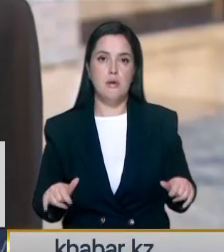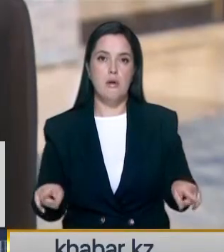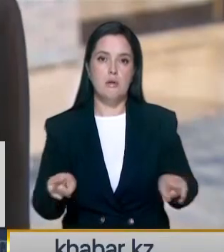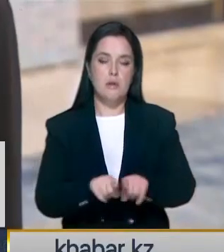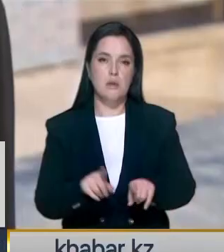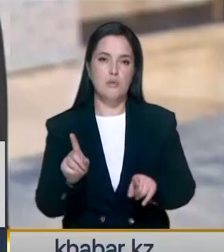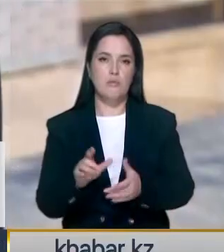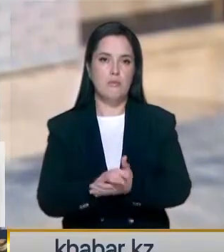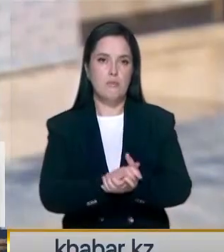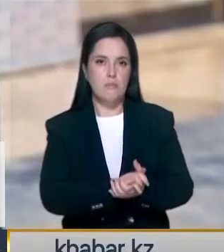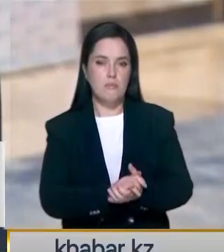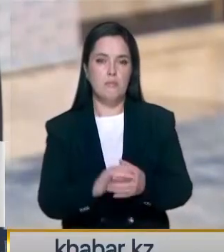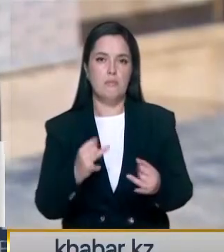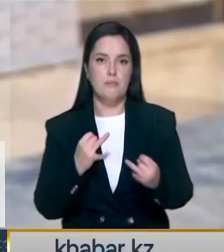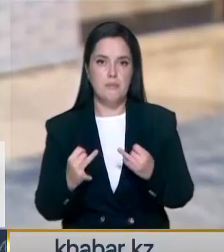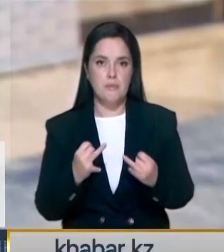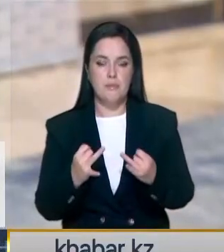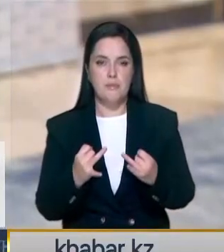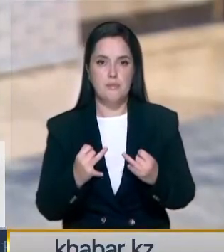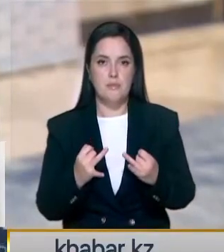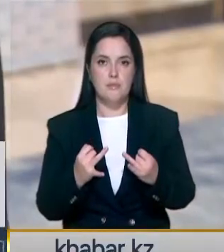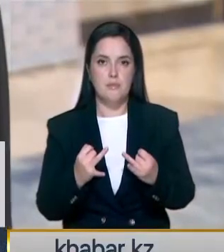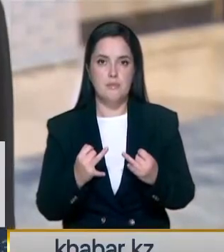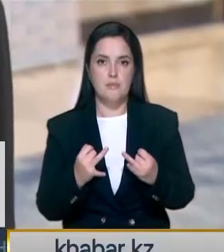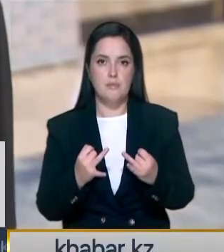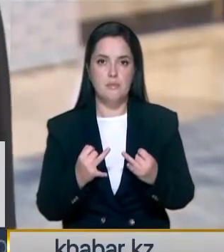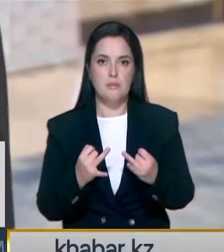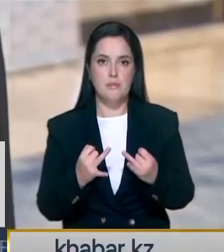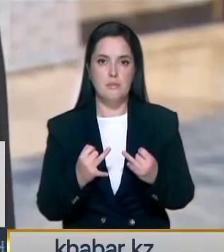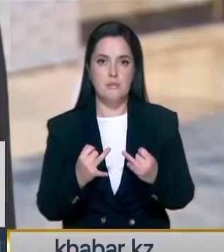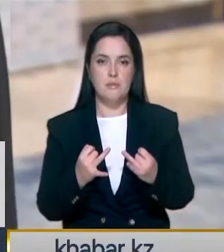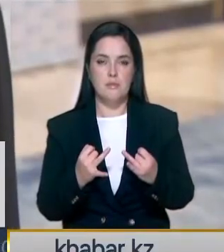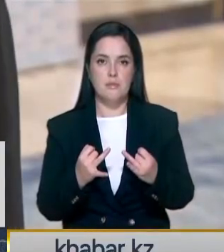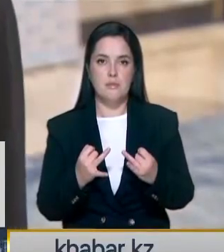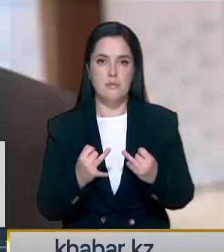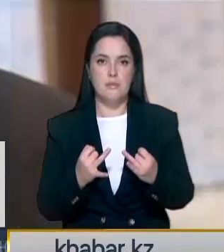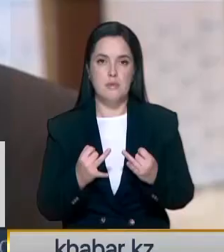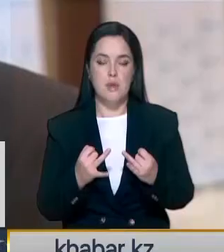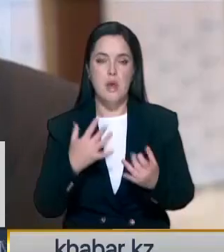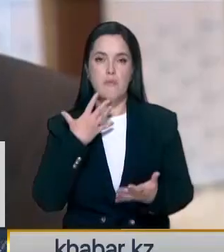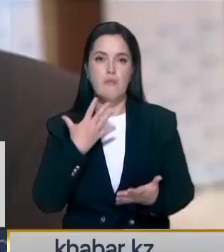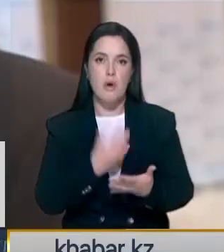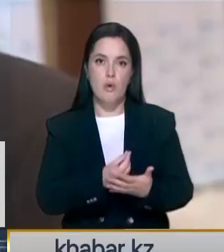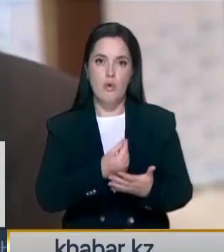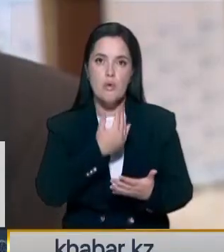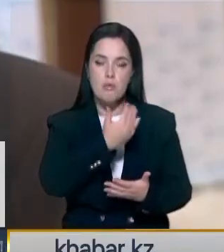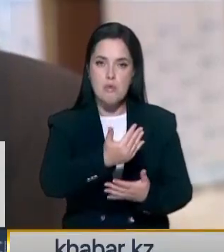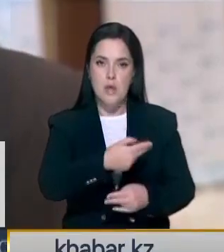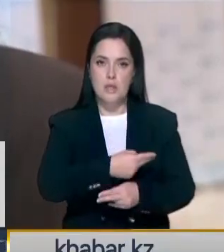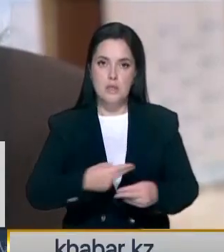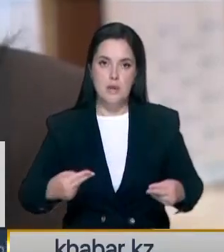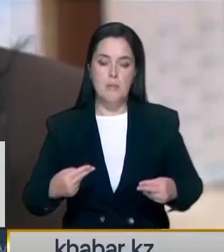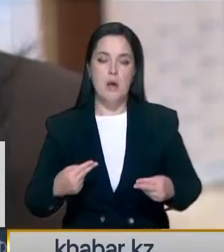медиаторы международного диалога, которые и продвигают свою повестку. У Казахстана есть уже